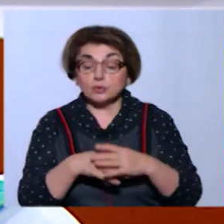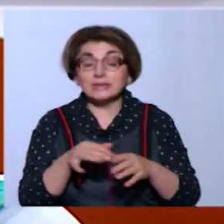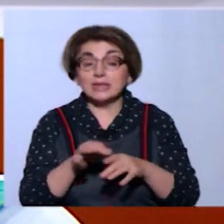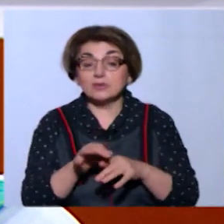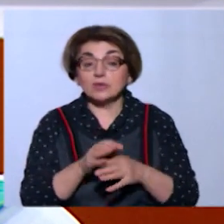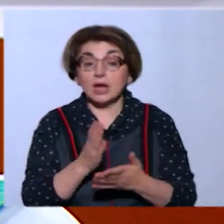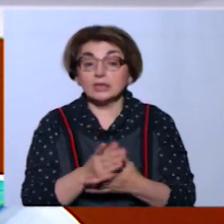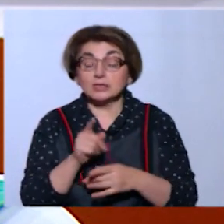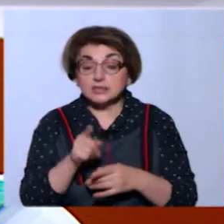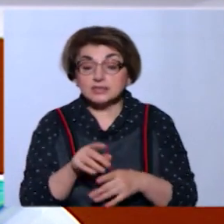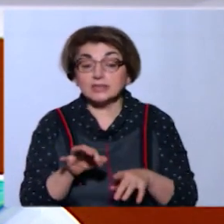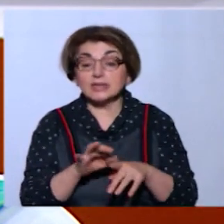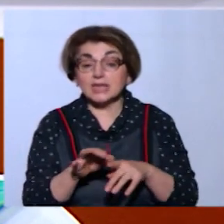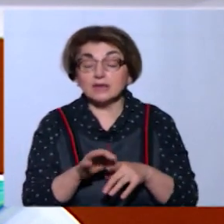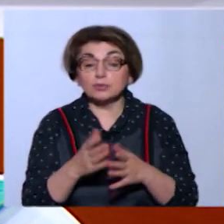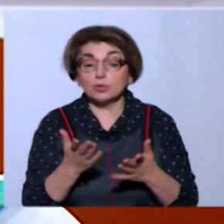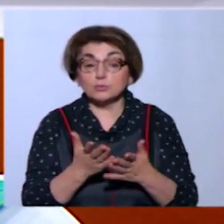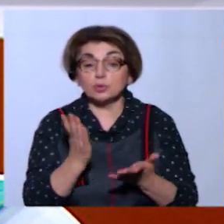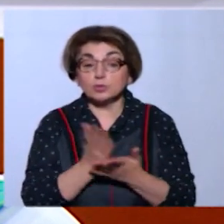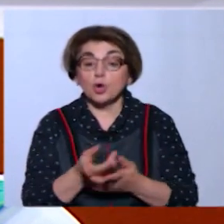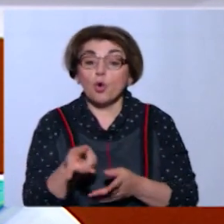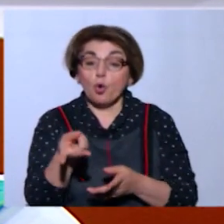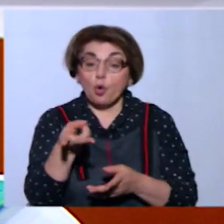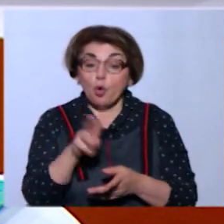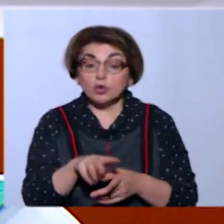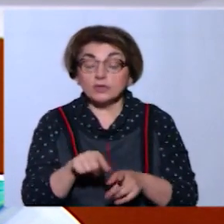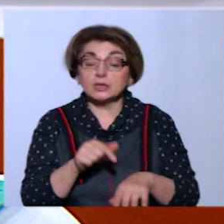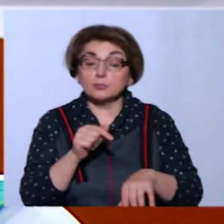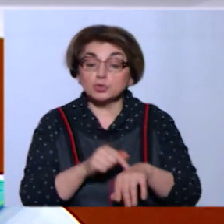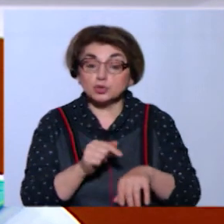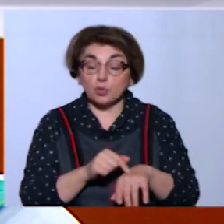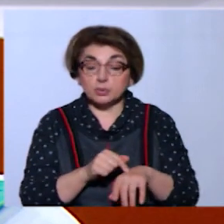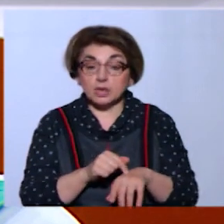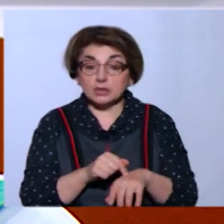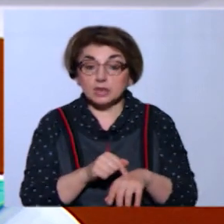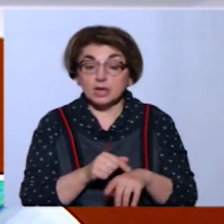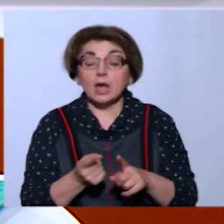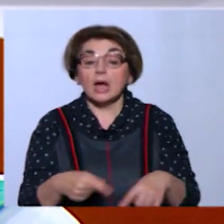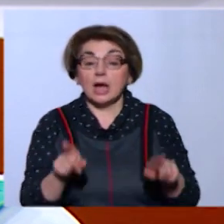შერეული ნერვი არის ისეთი ნერვი, რომელშიც არის როგორც მგრძნობიარე ნეირონის